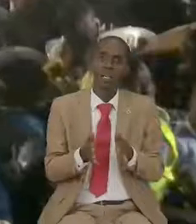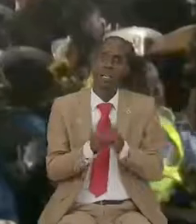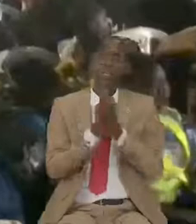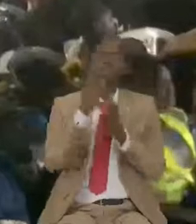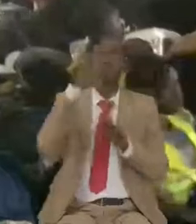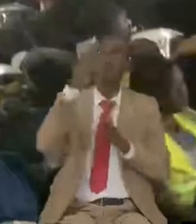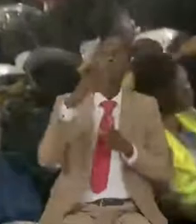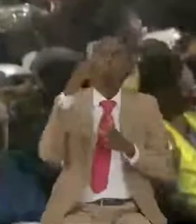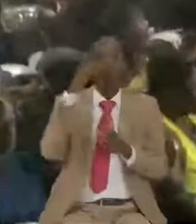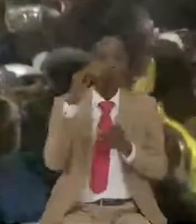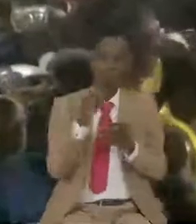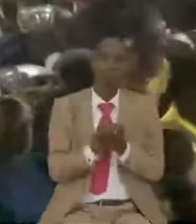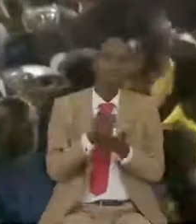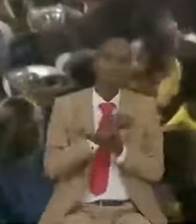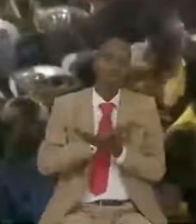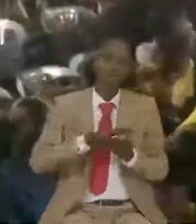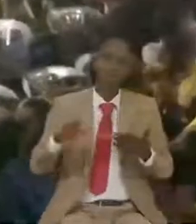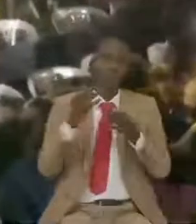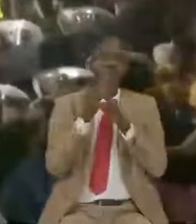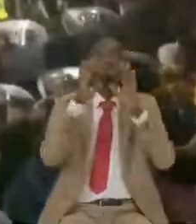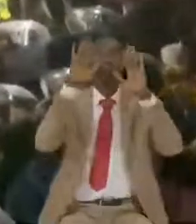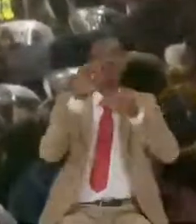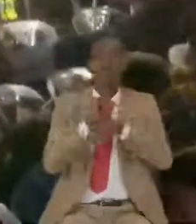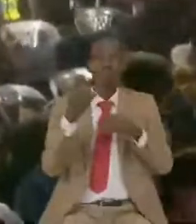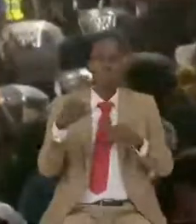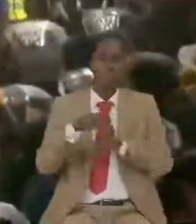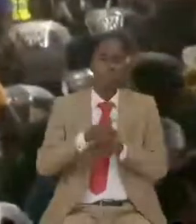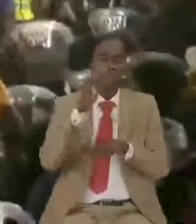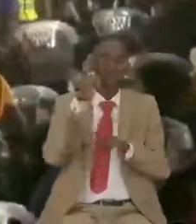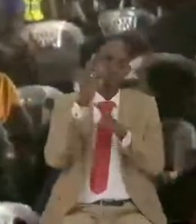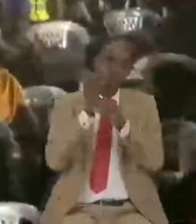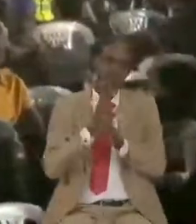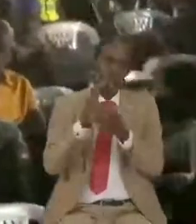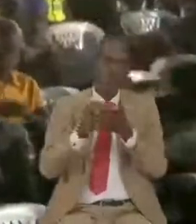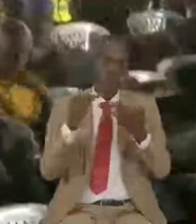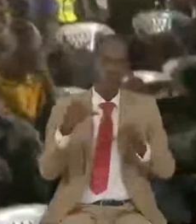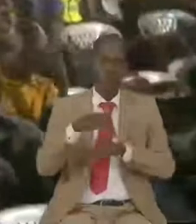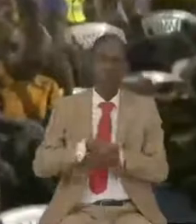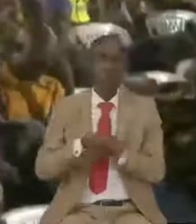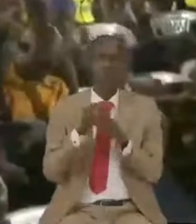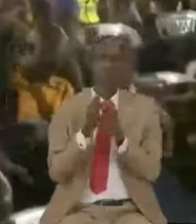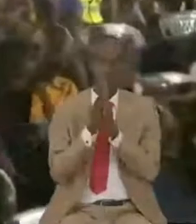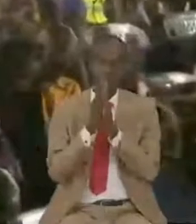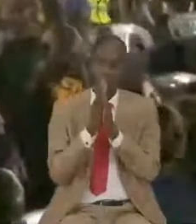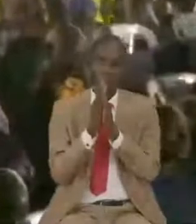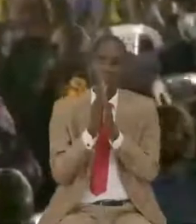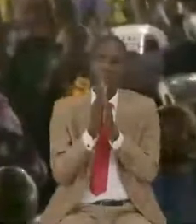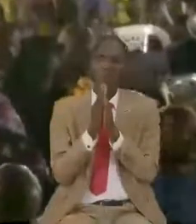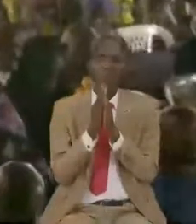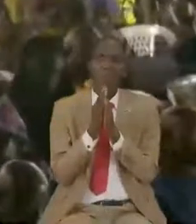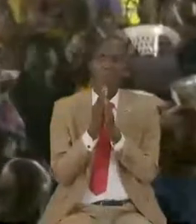Parlez au Seigneur. Le demandant des miracles surnaturels dans votre